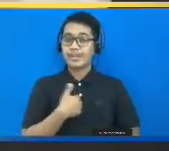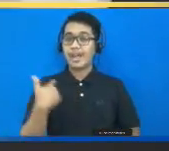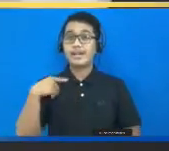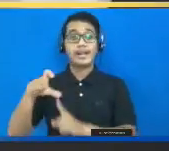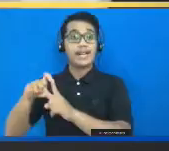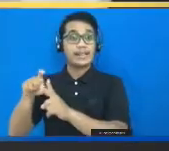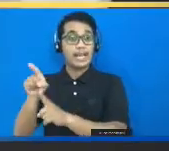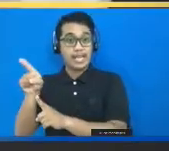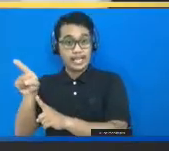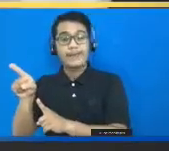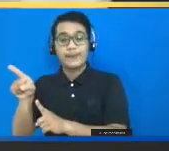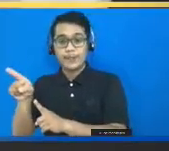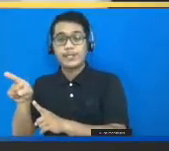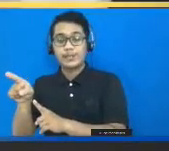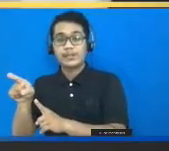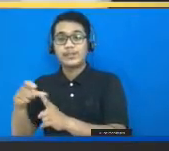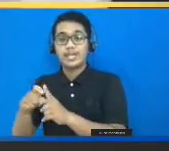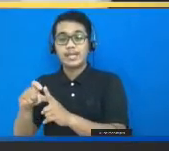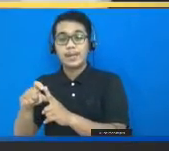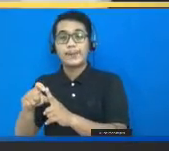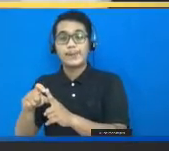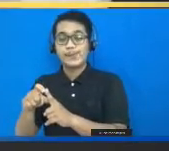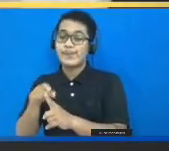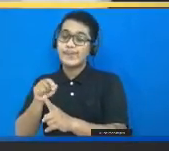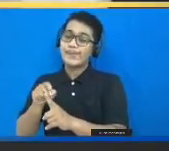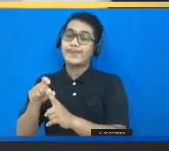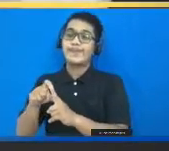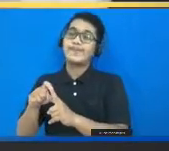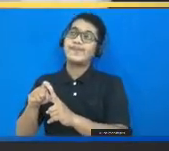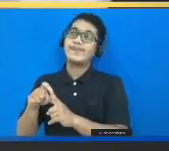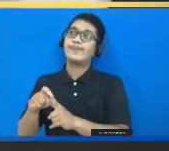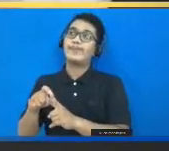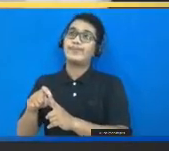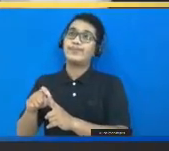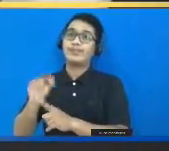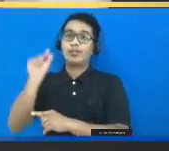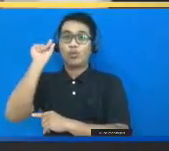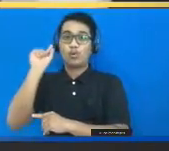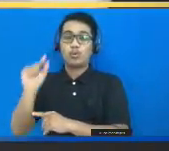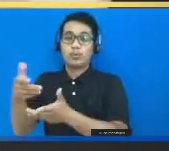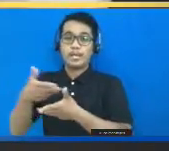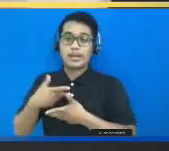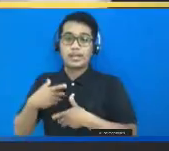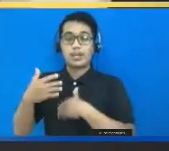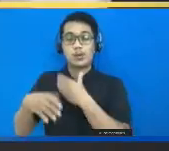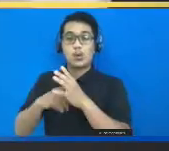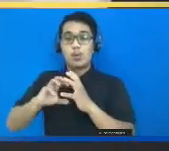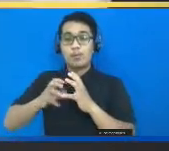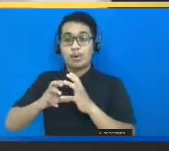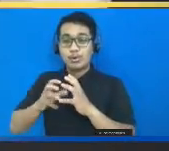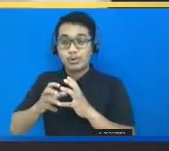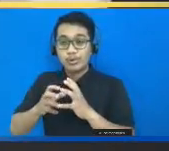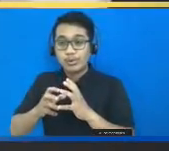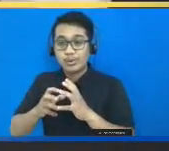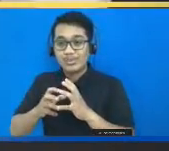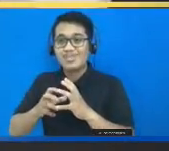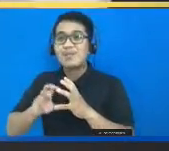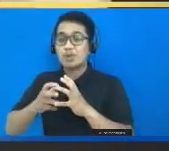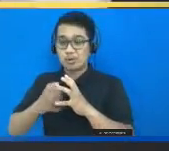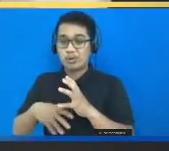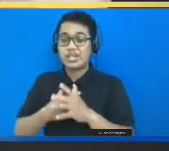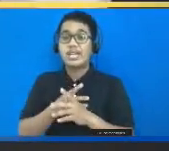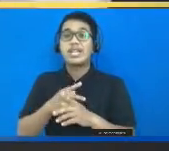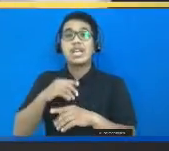data yang tadinya misalnya Yap untuk mendapatkan produk-produk pertanian dari Jawa Timur atau